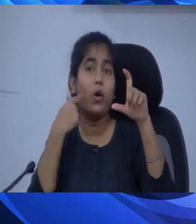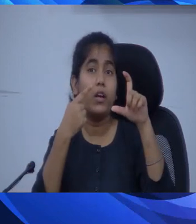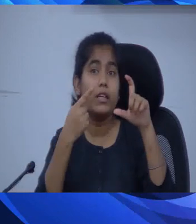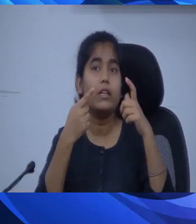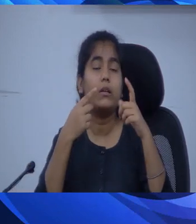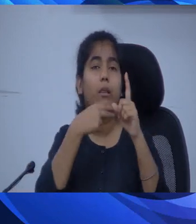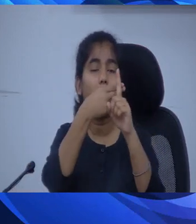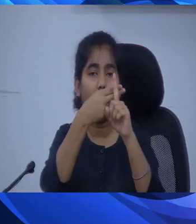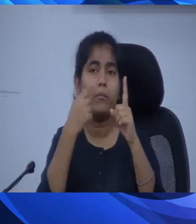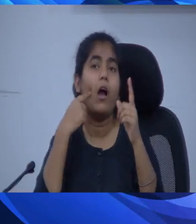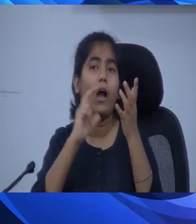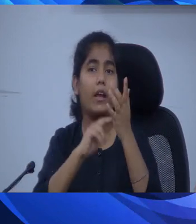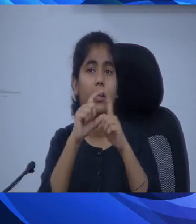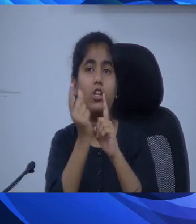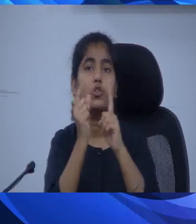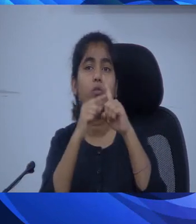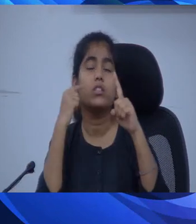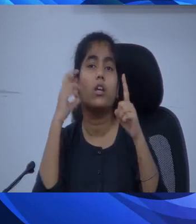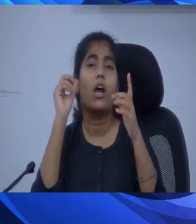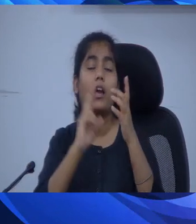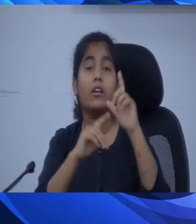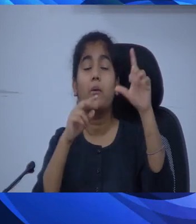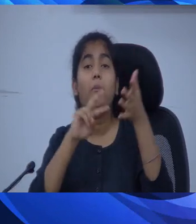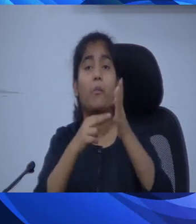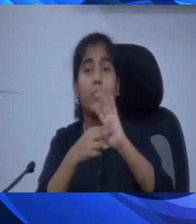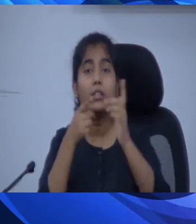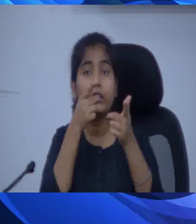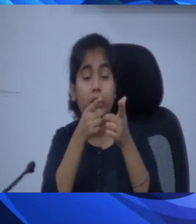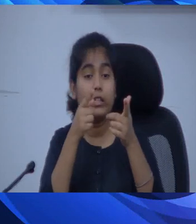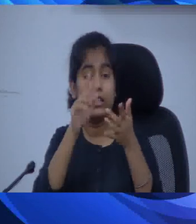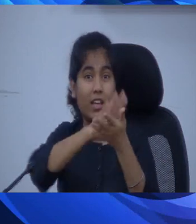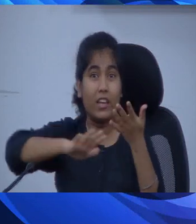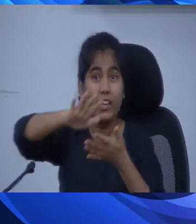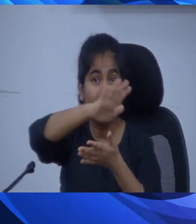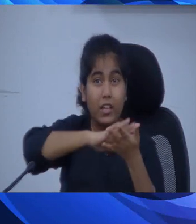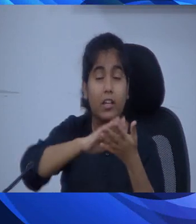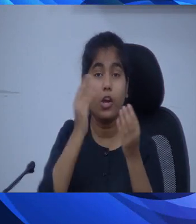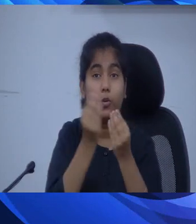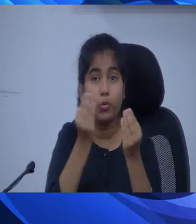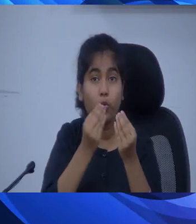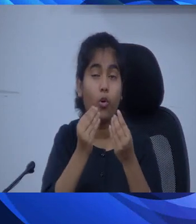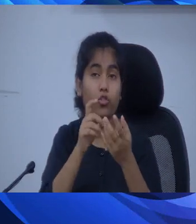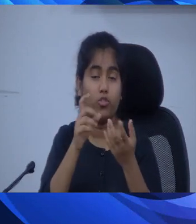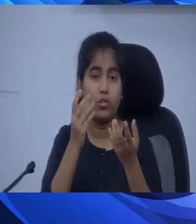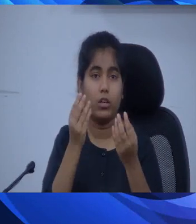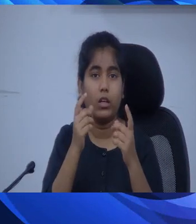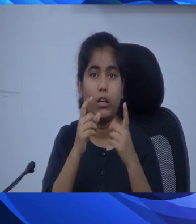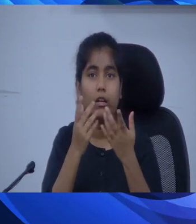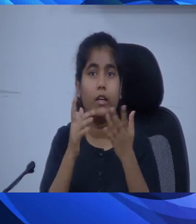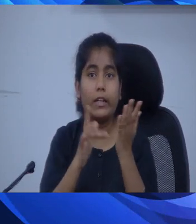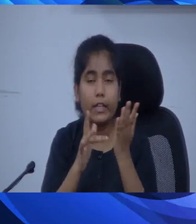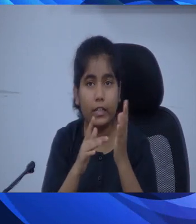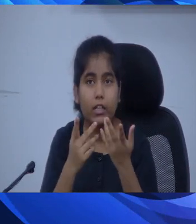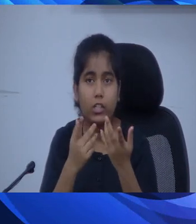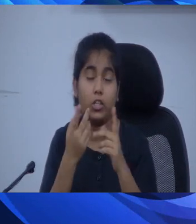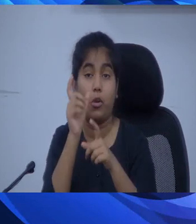एक साइनेज बनी होती है कान का और उस पर ऐसे करके एक स्ट्राइक होता है कि दिस इज एन इंडक्शन लूप. इट मींस दैट इफ दैट एरिया हैज सम